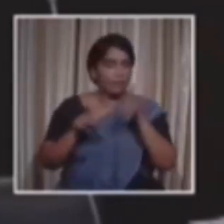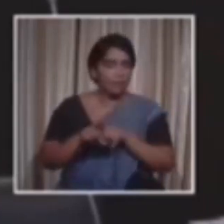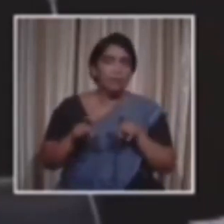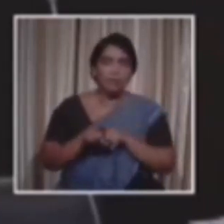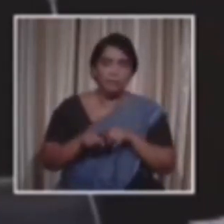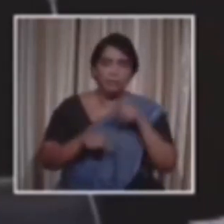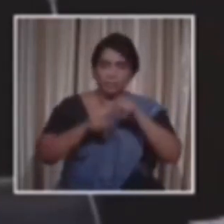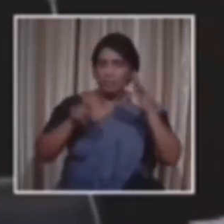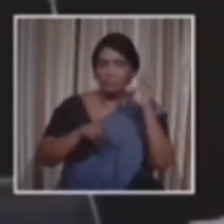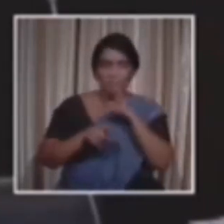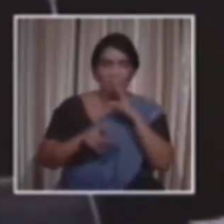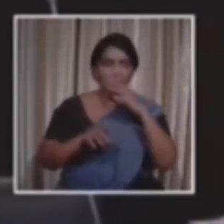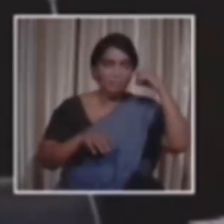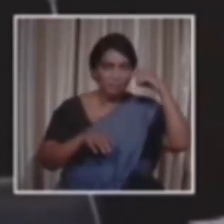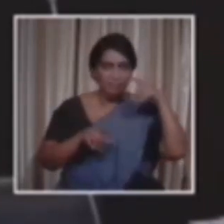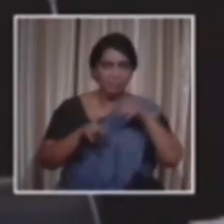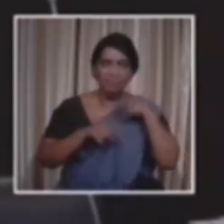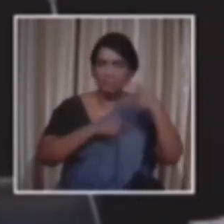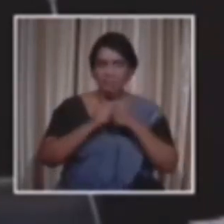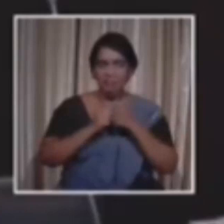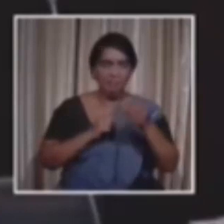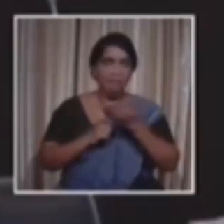அமர்வில் அவர் இவ்வாறு குறிப்பிட்டார்.